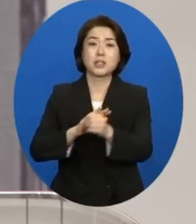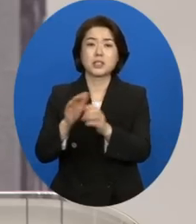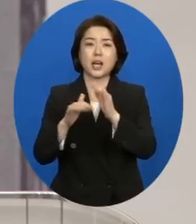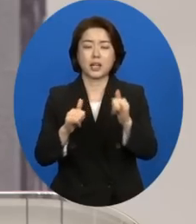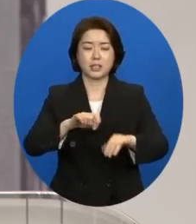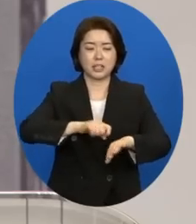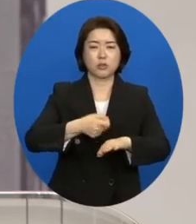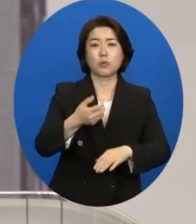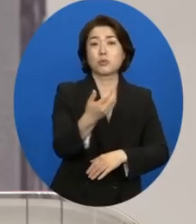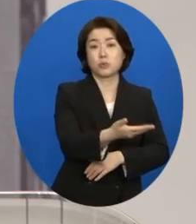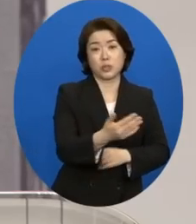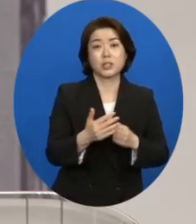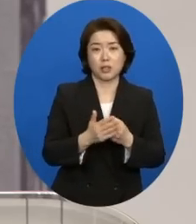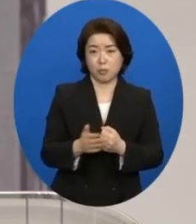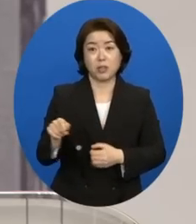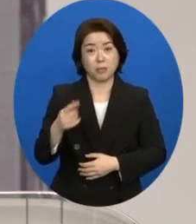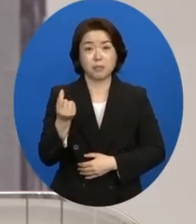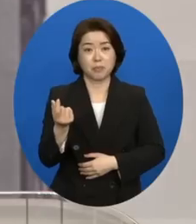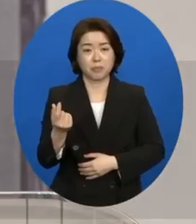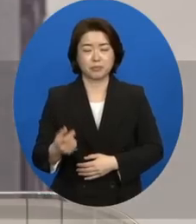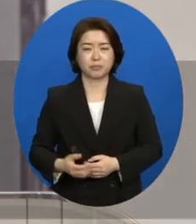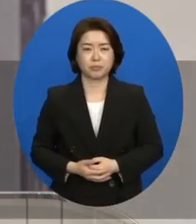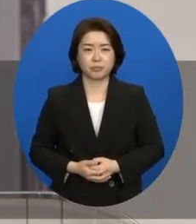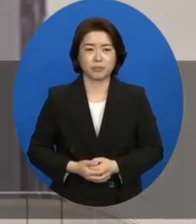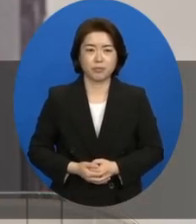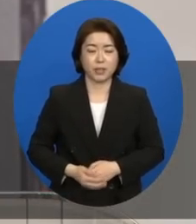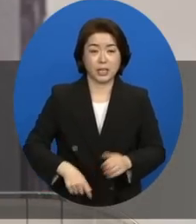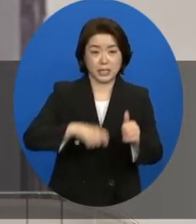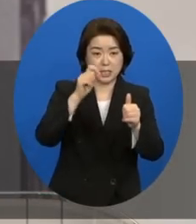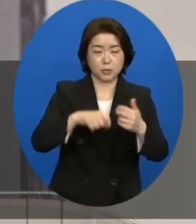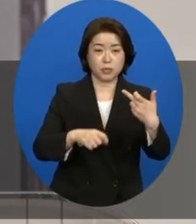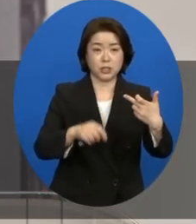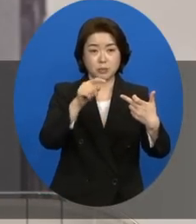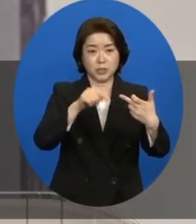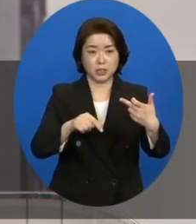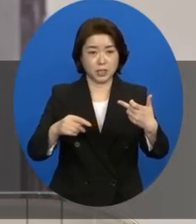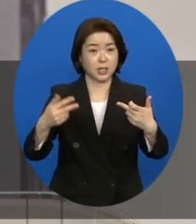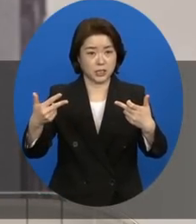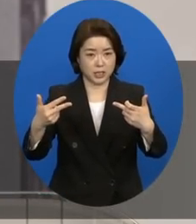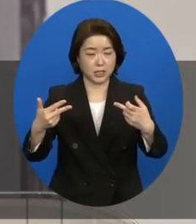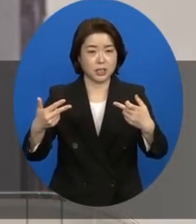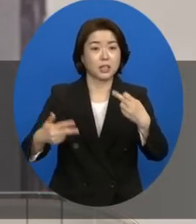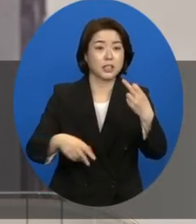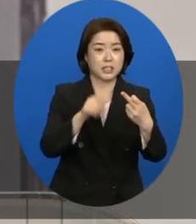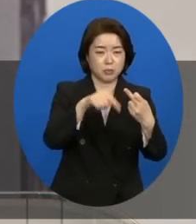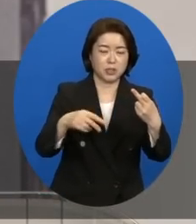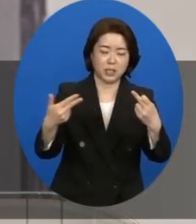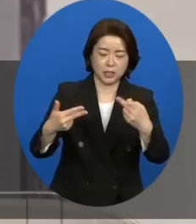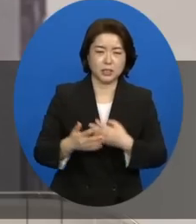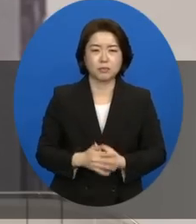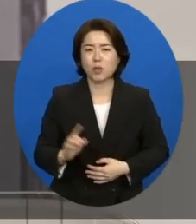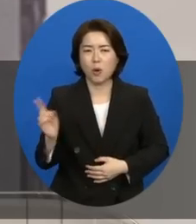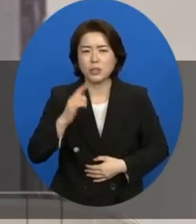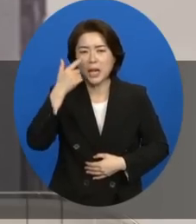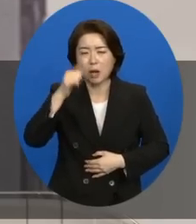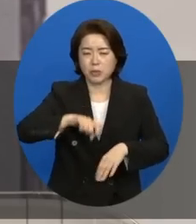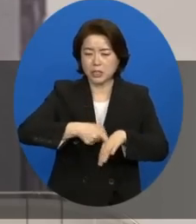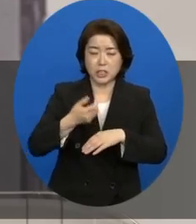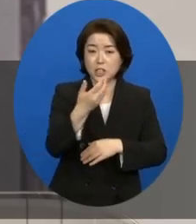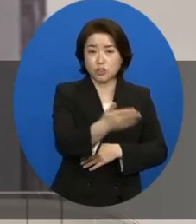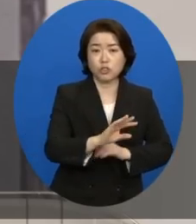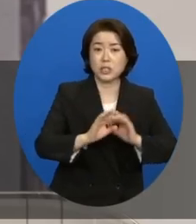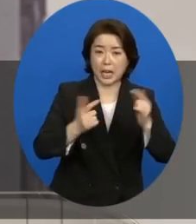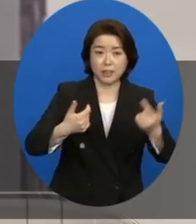징계하시고 때문에 그래요 히브리서 12장 7절 입니다 어찌 아버지가 징계하지 않는 자녀가 있으리요